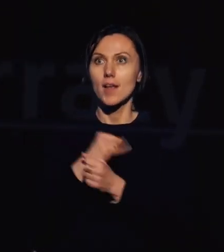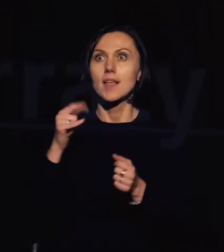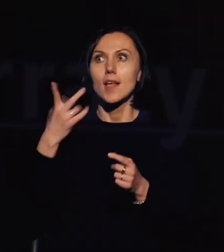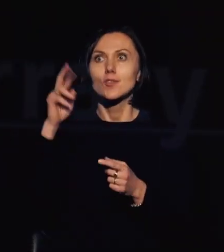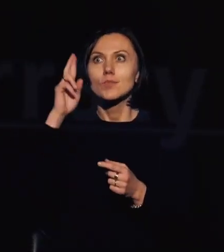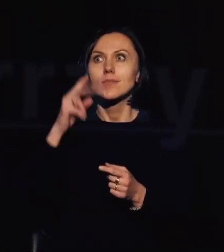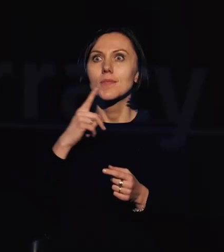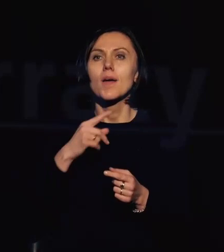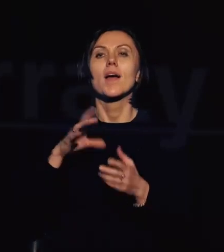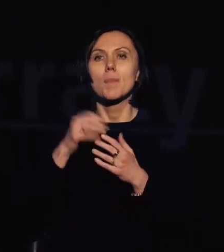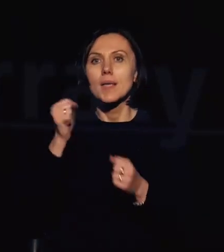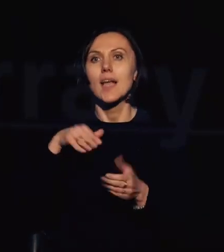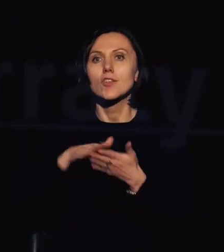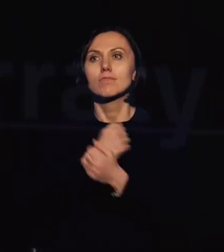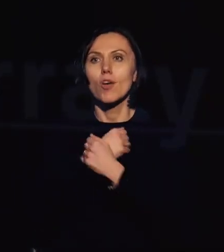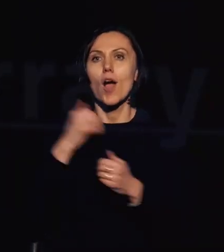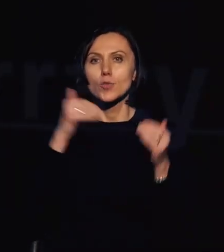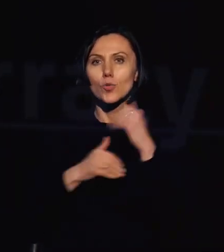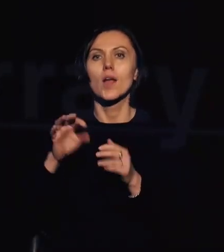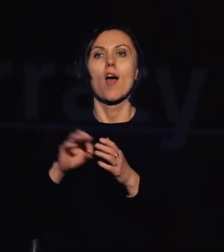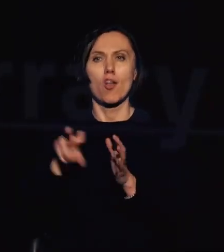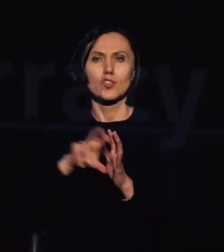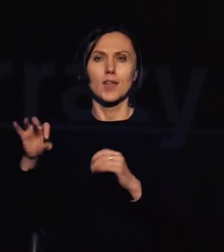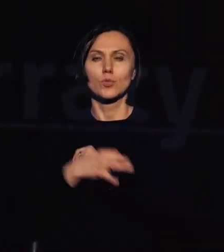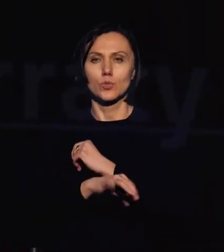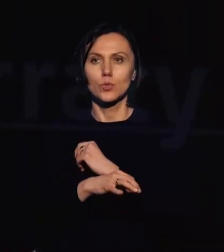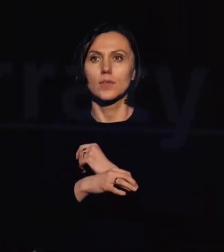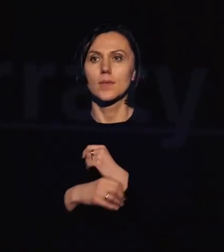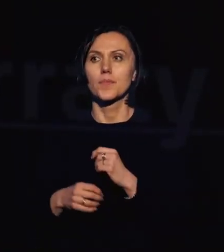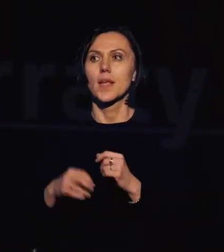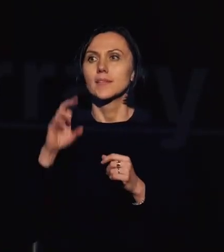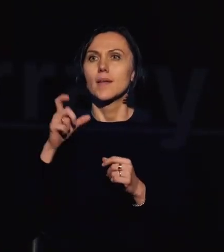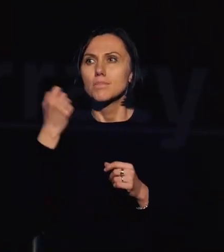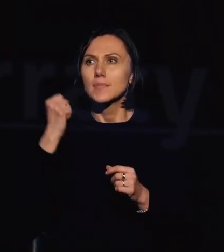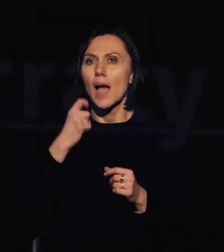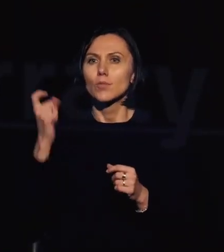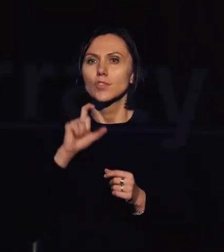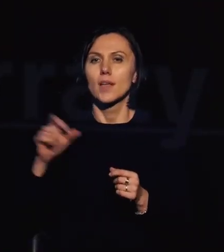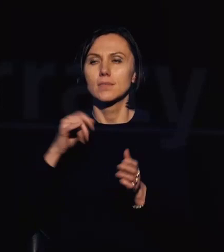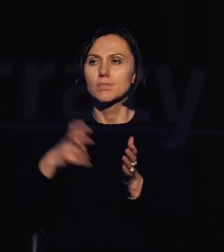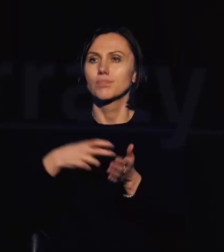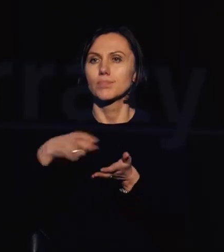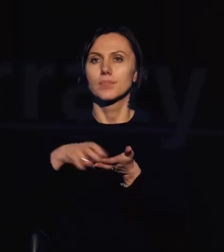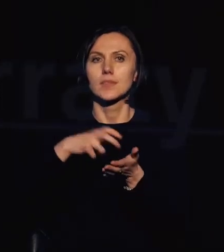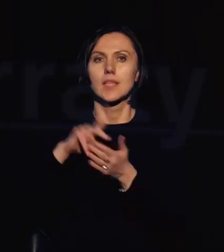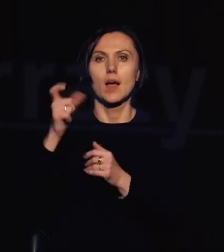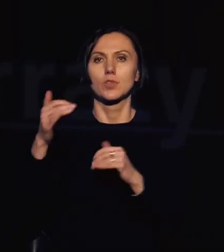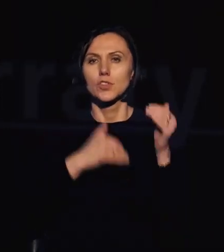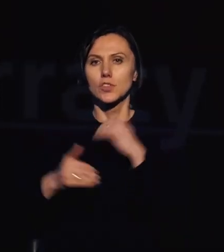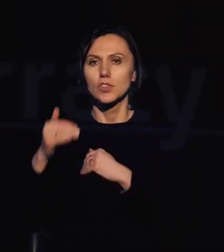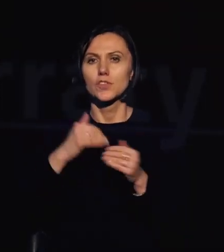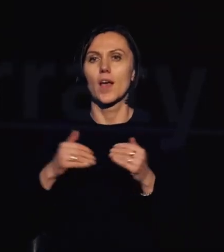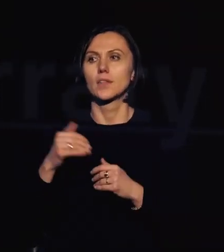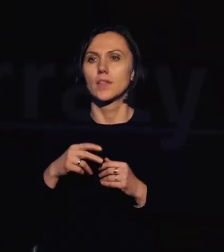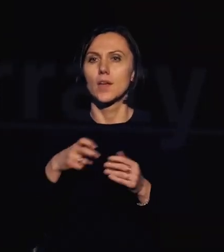w studenckim kole przewodników beskidzkich, namiętnie eksplorują świat, zapuszczając się w najbardziej